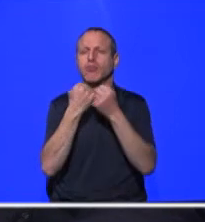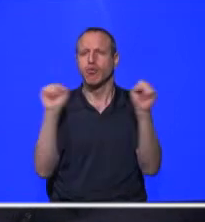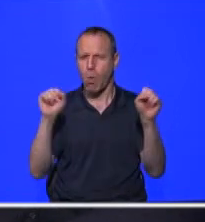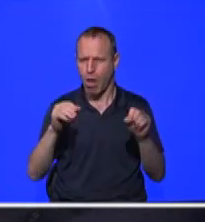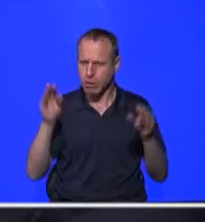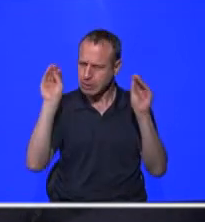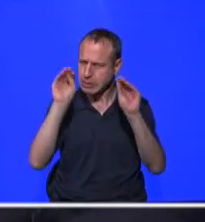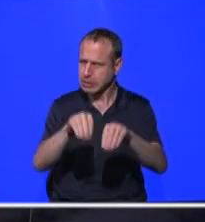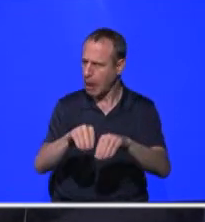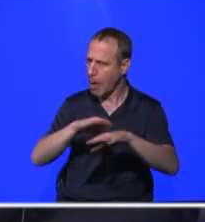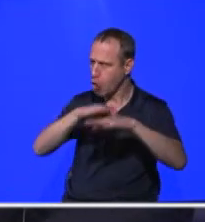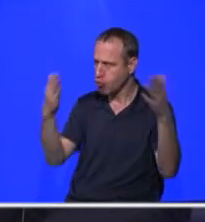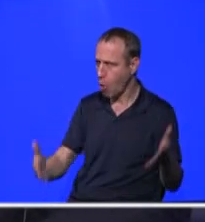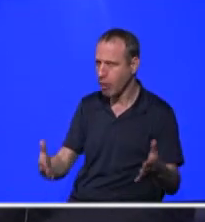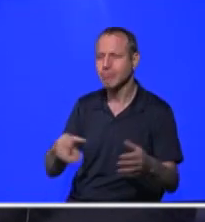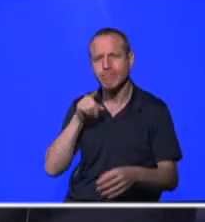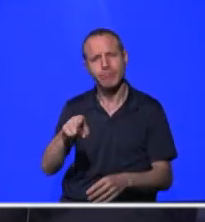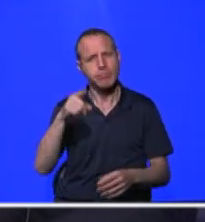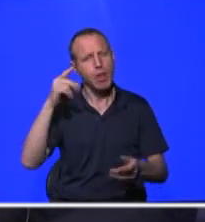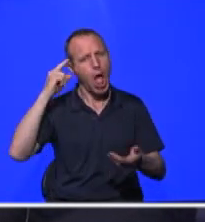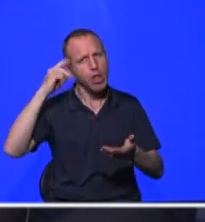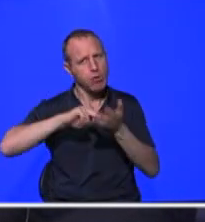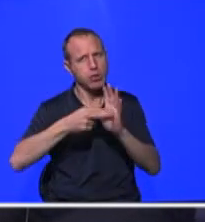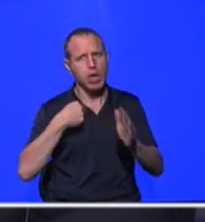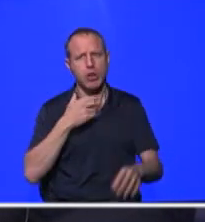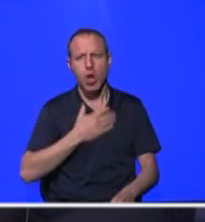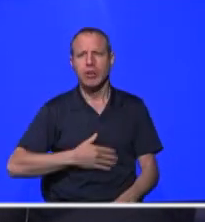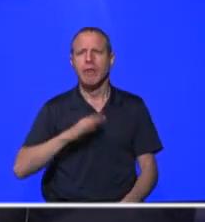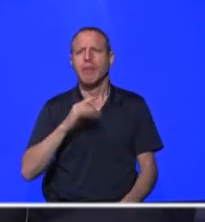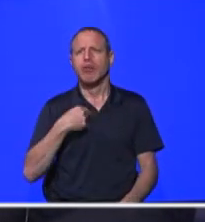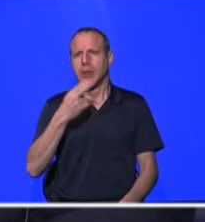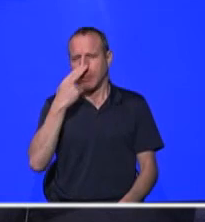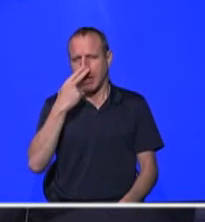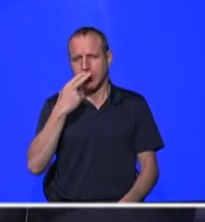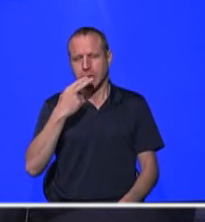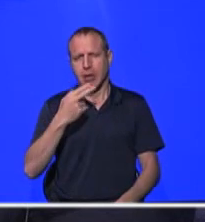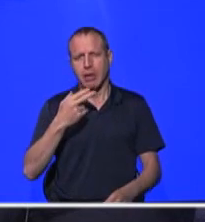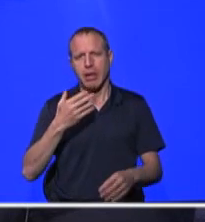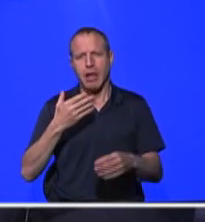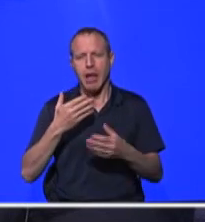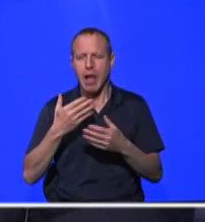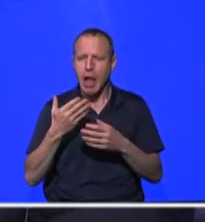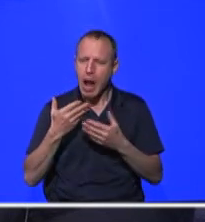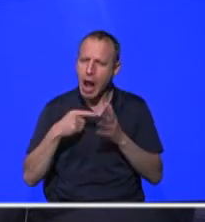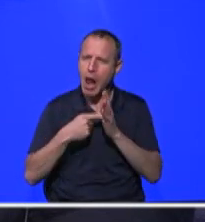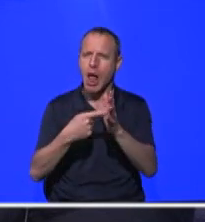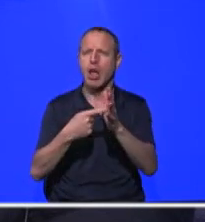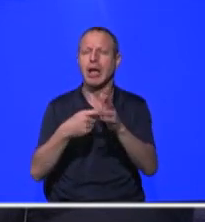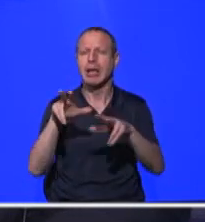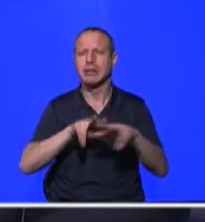שאתה בא, שם את זה על השולחן. על השולחן. זה האג'נדה שאני רוצה, ומה שאני מנסה, להשחיל לציבור